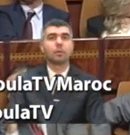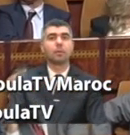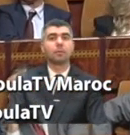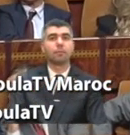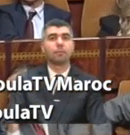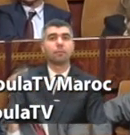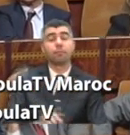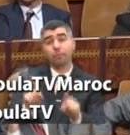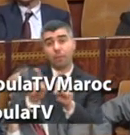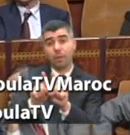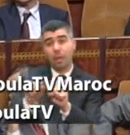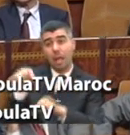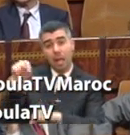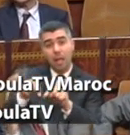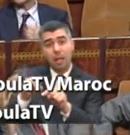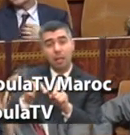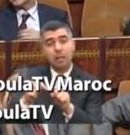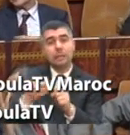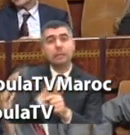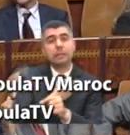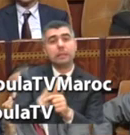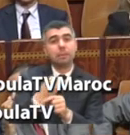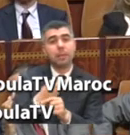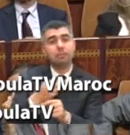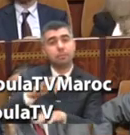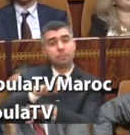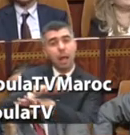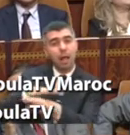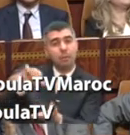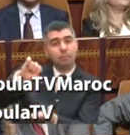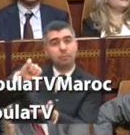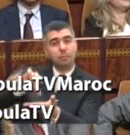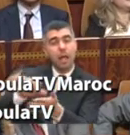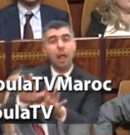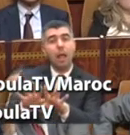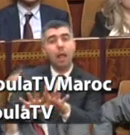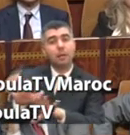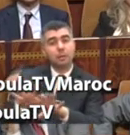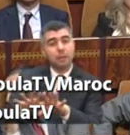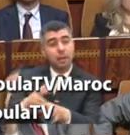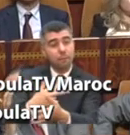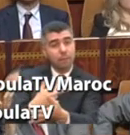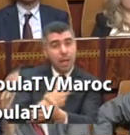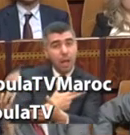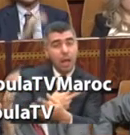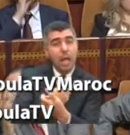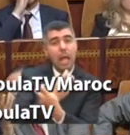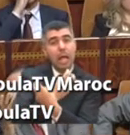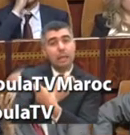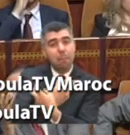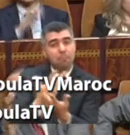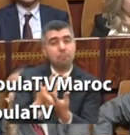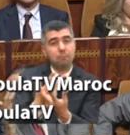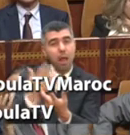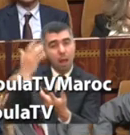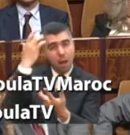المصالح حيوية بالمستشفى الجهوي بأكادير كجراحة المفاصل